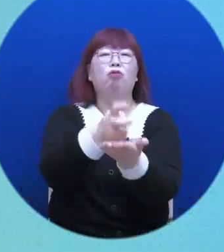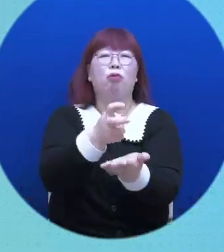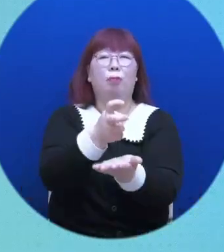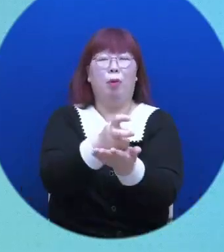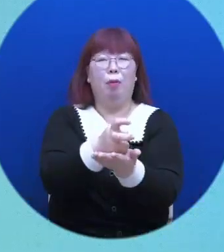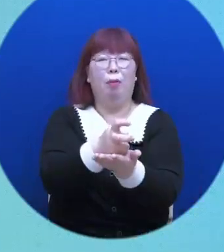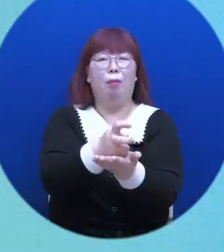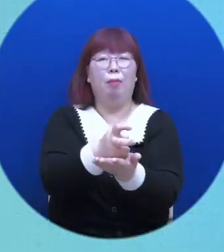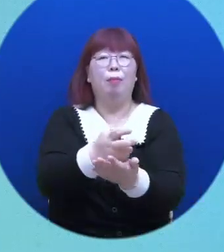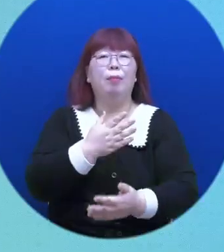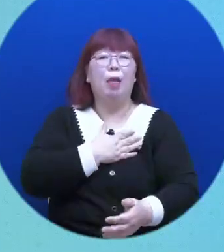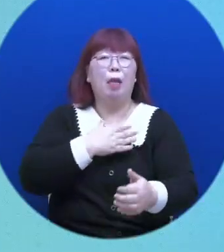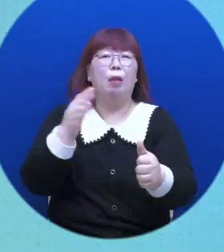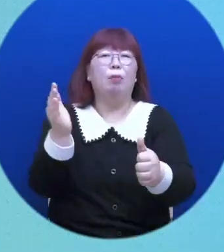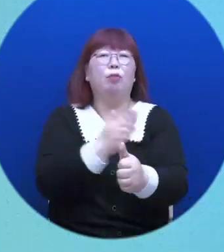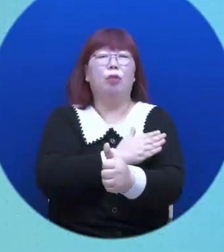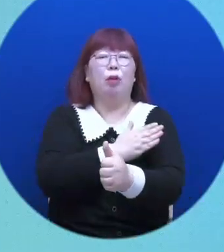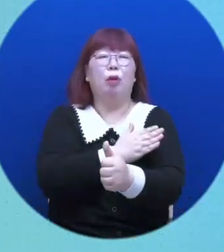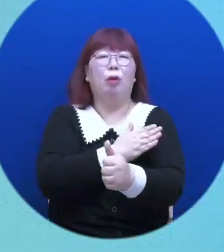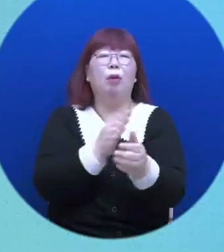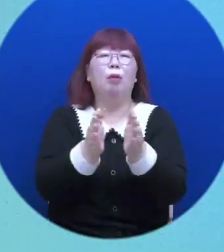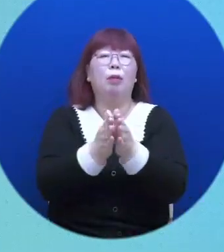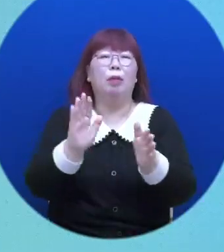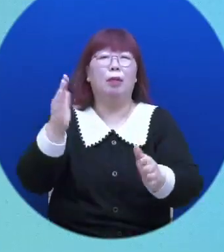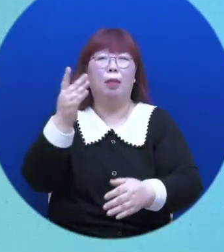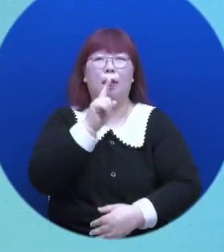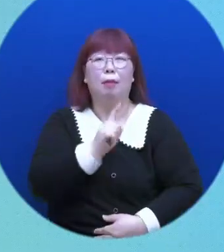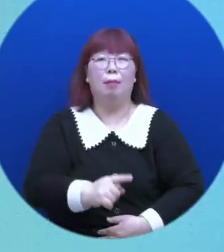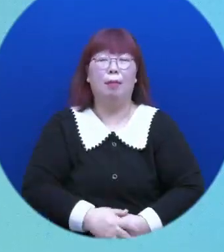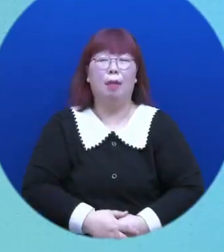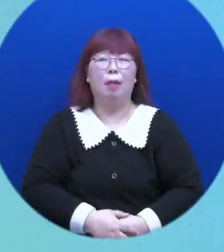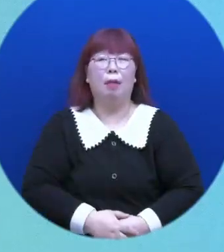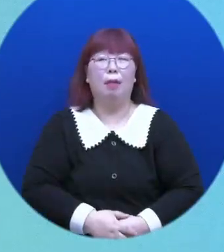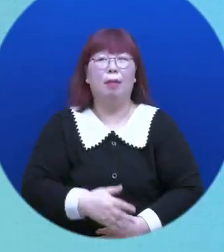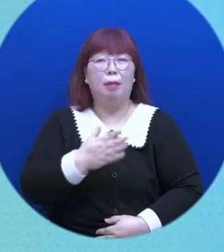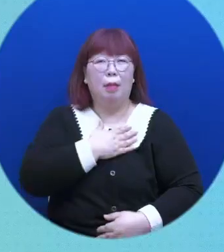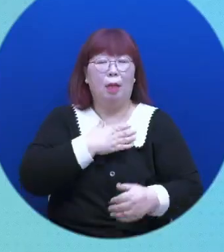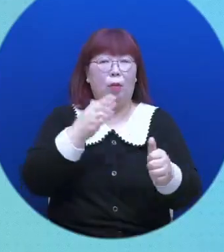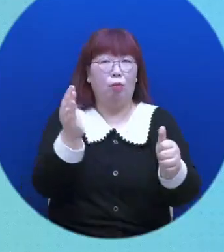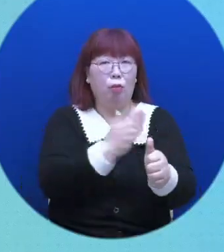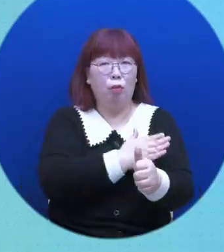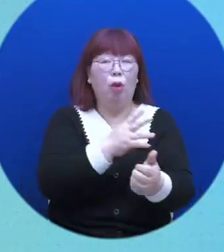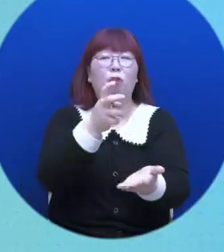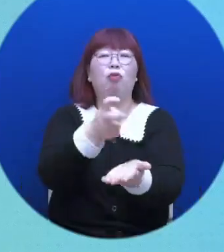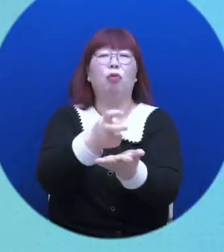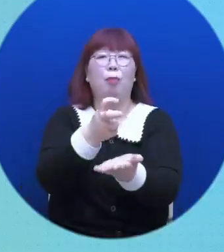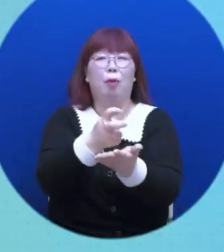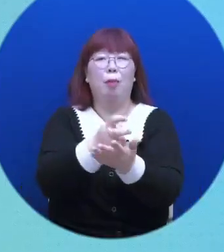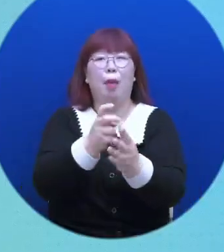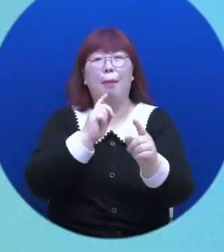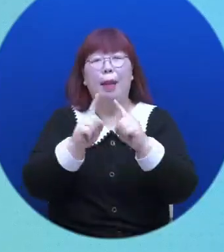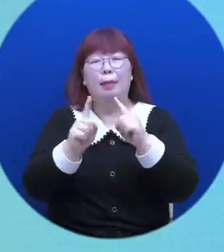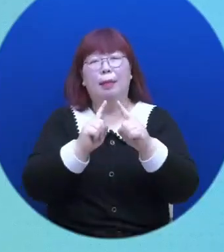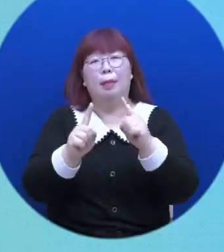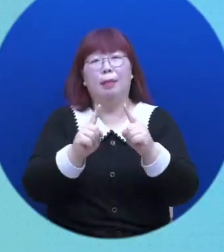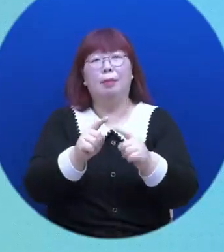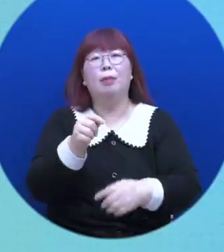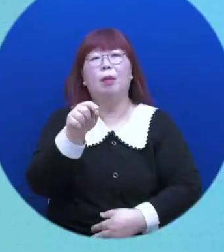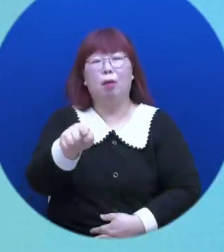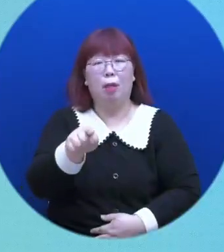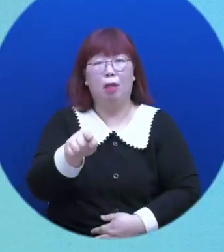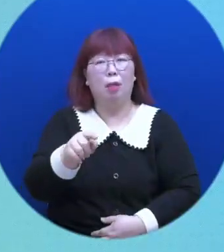율법이 내게서부터 나간다라는 말씀을 해요. 내게서부터 나가는 율법의 말씀에